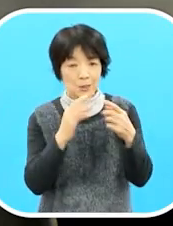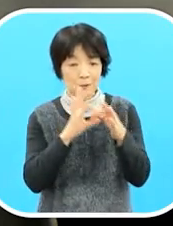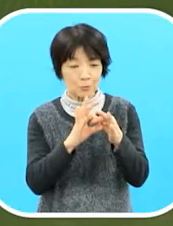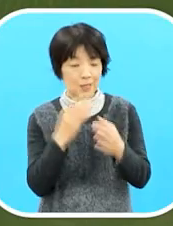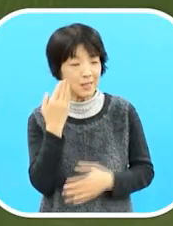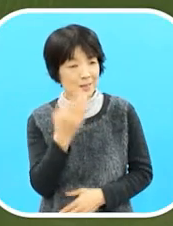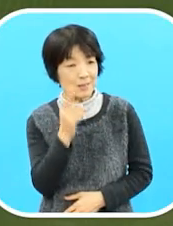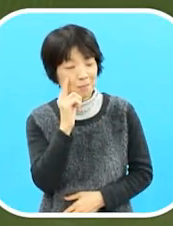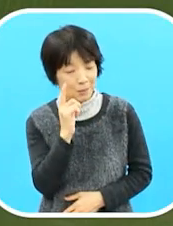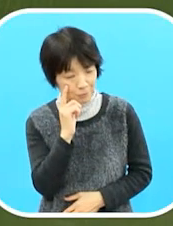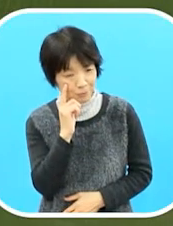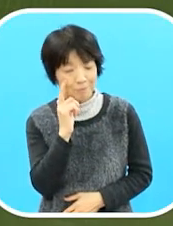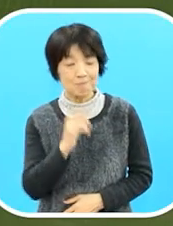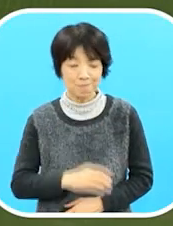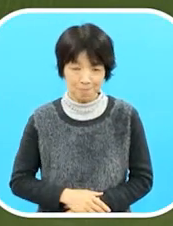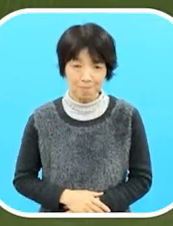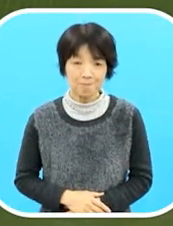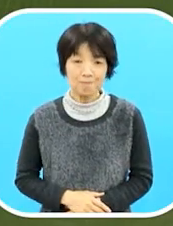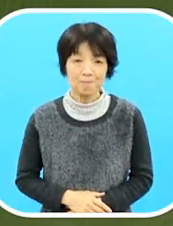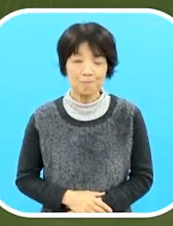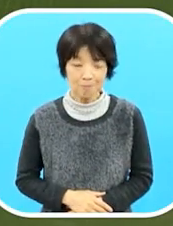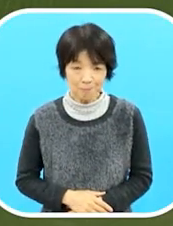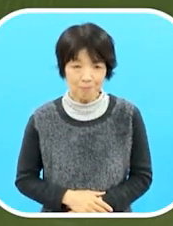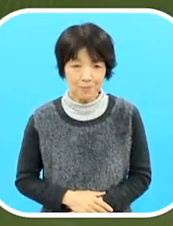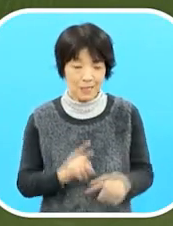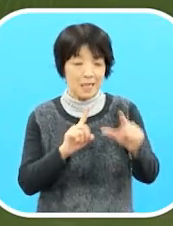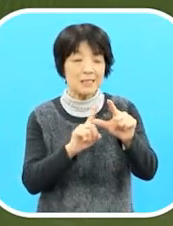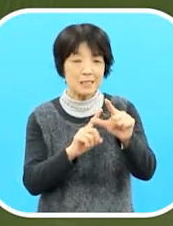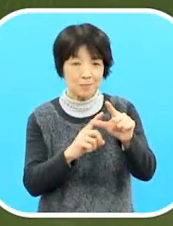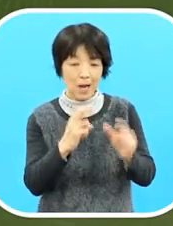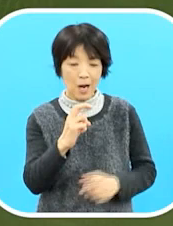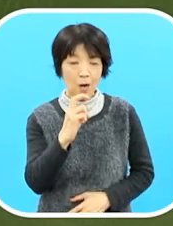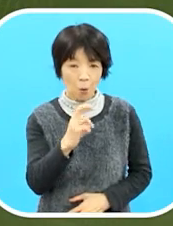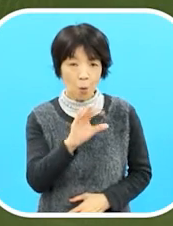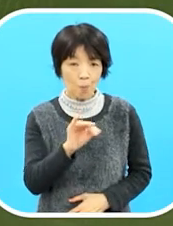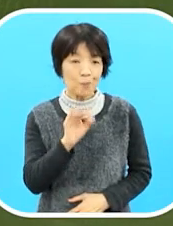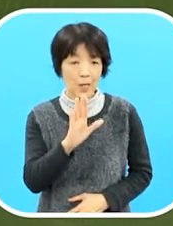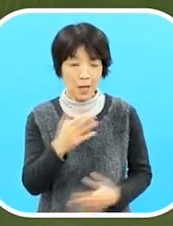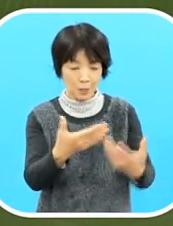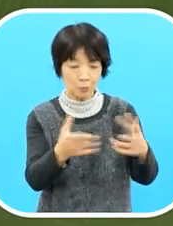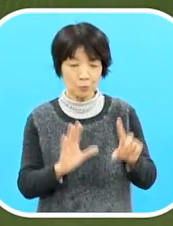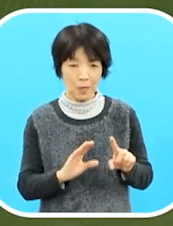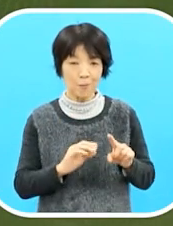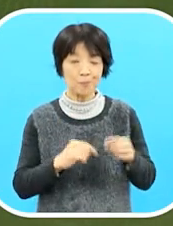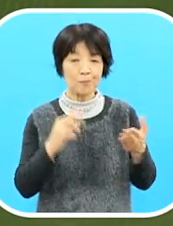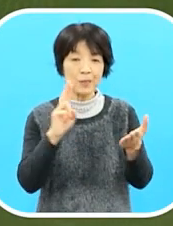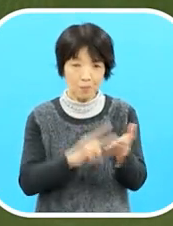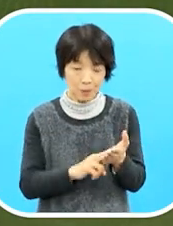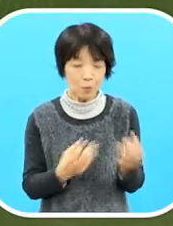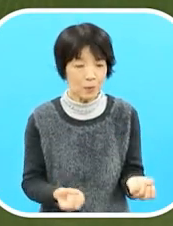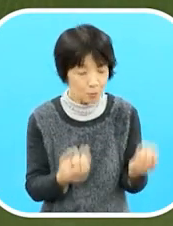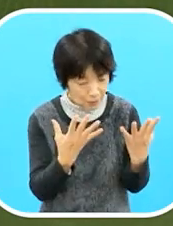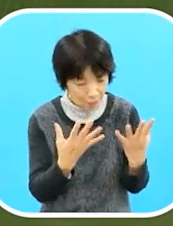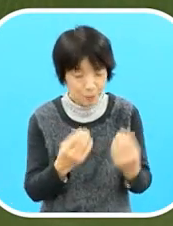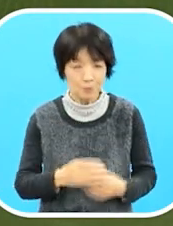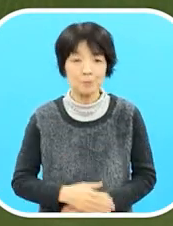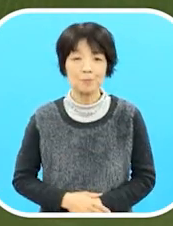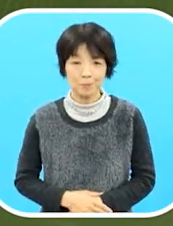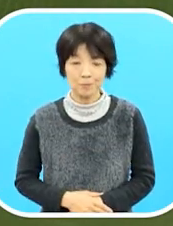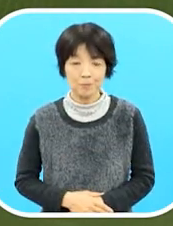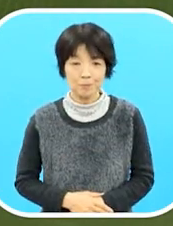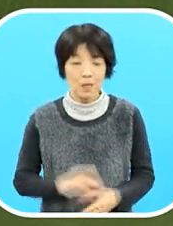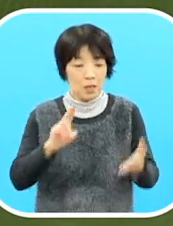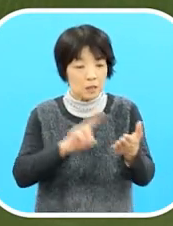身のことについて伺わせてくださいね。まずは千葉ロッテマリーンズ入団おめでとうございます。 ありがとうございます。 指名を受けた